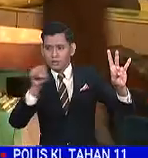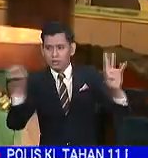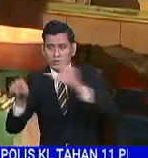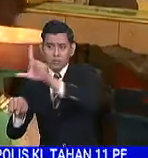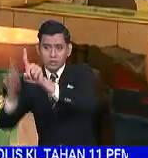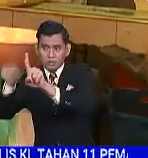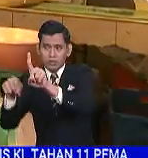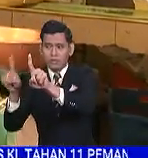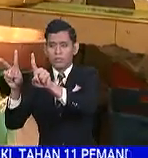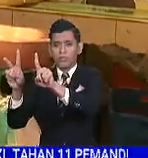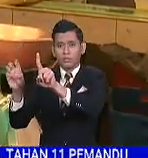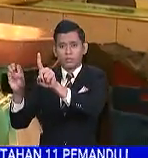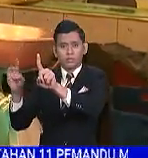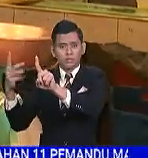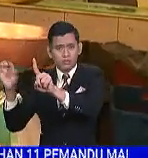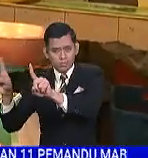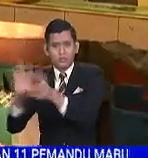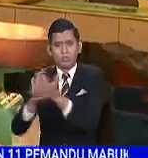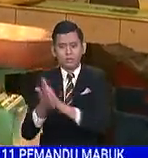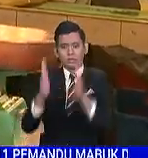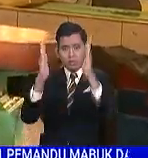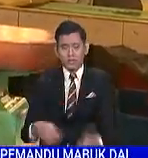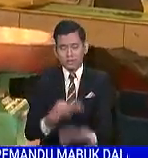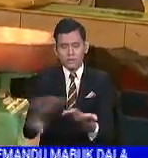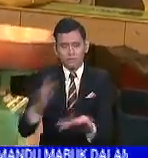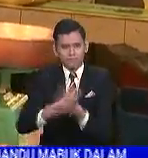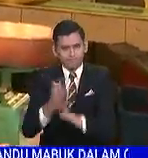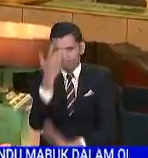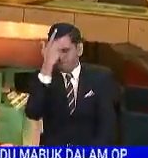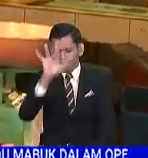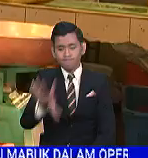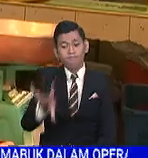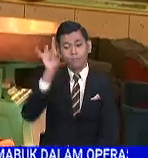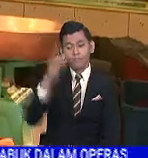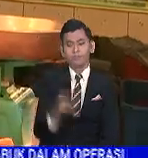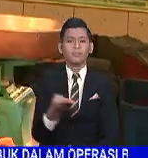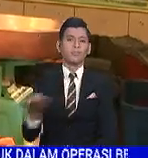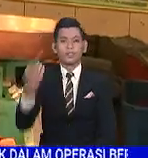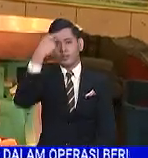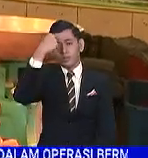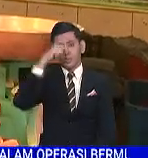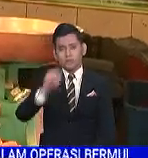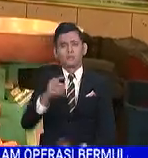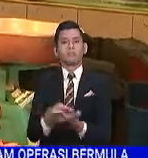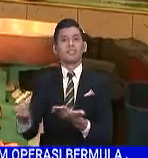ini. Jadi, kepada pembeli, jadilah pembeli yang bijak dalam memilih barangan untuk